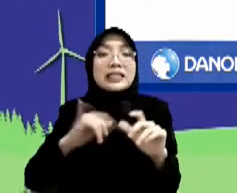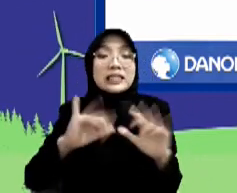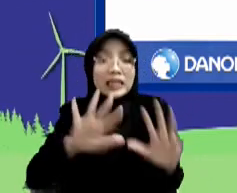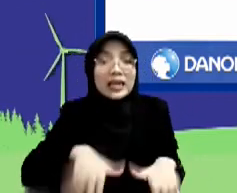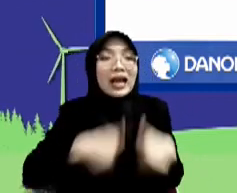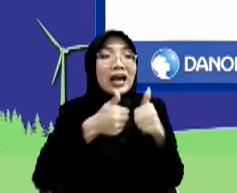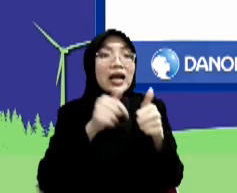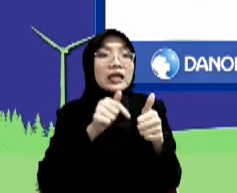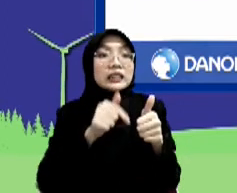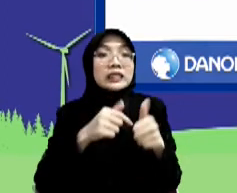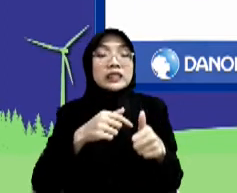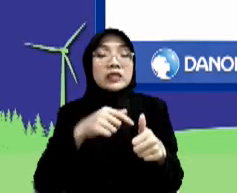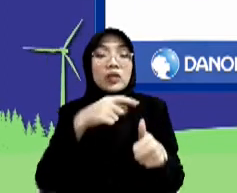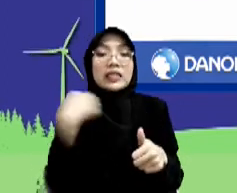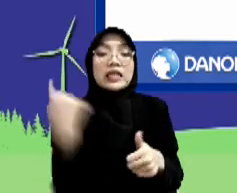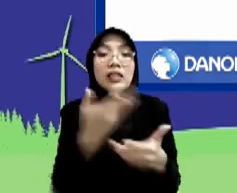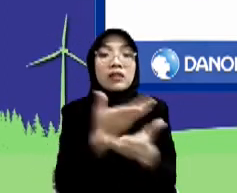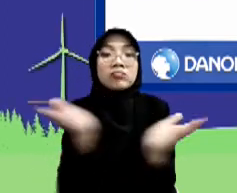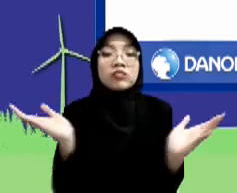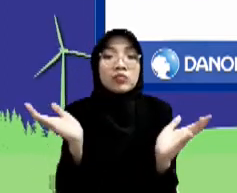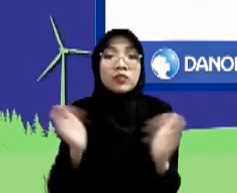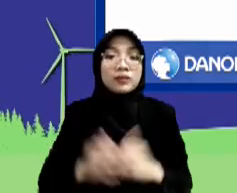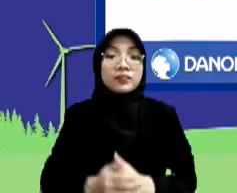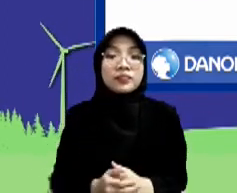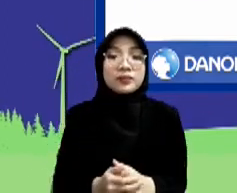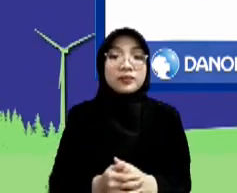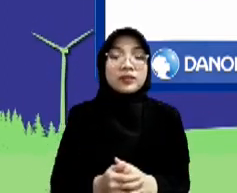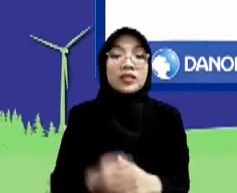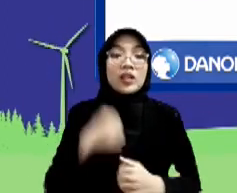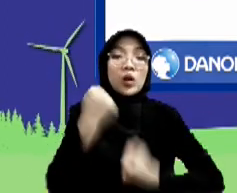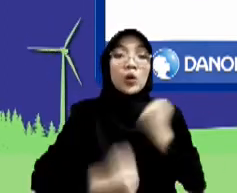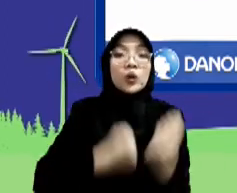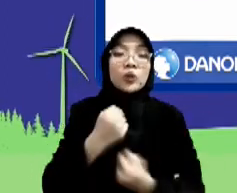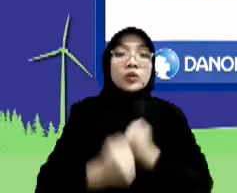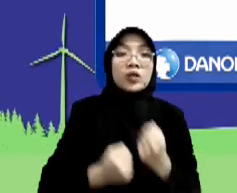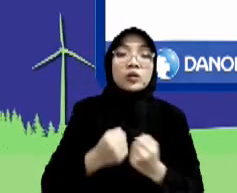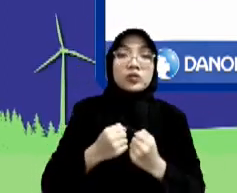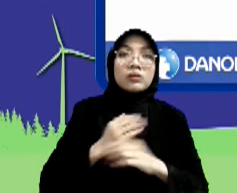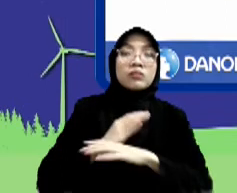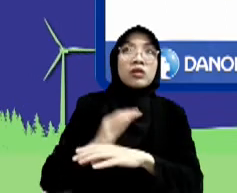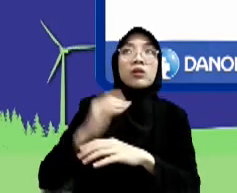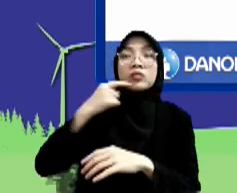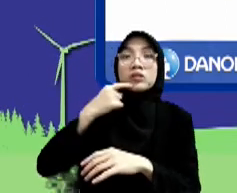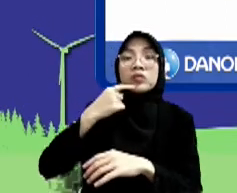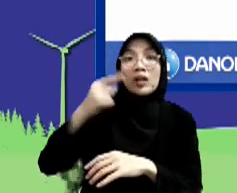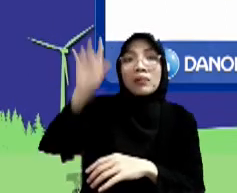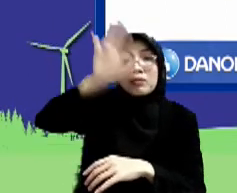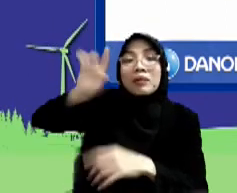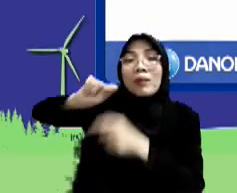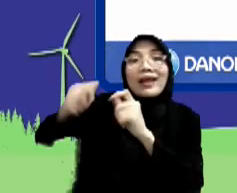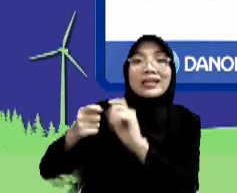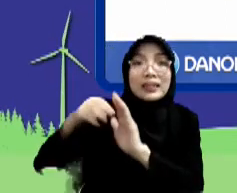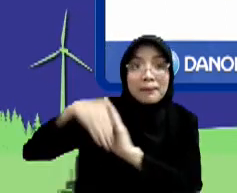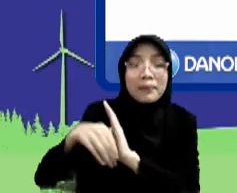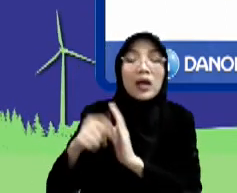eh dihasilkan oleh kita semua gitu kan Ya ini juga bagian dari upaya kita untuk fighting climate change Jadi sebenarnya kita ketika kita melak upaya